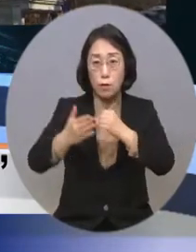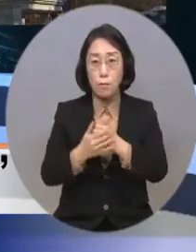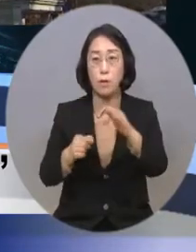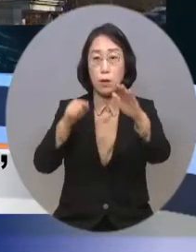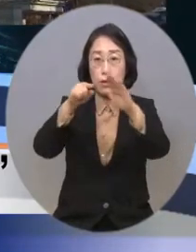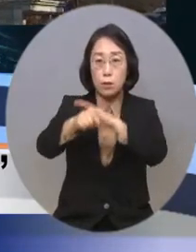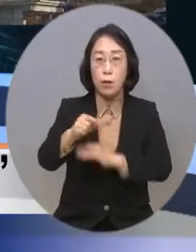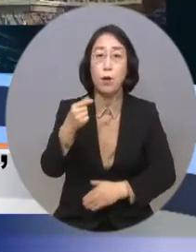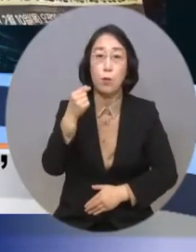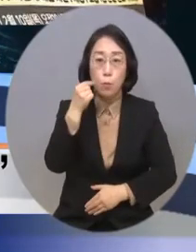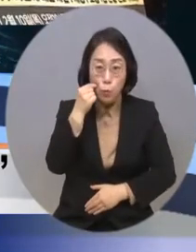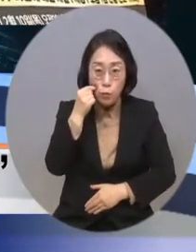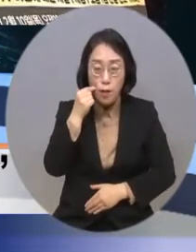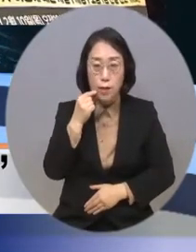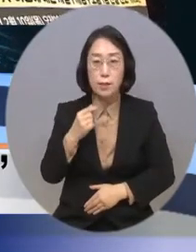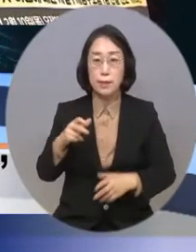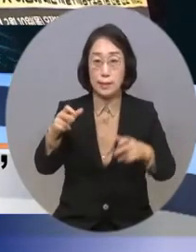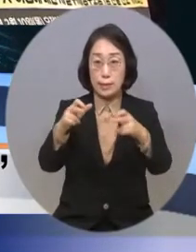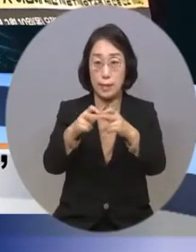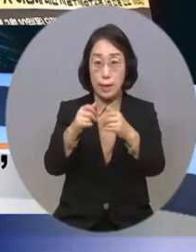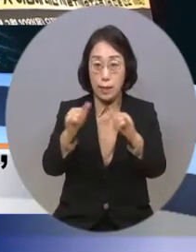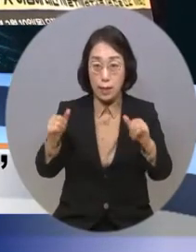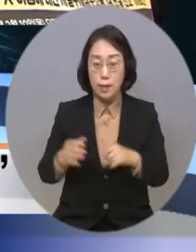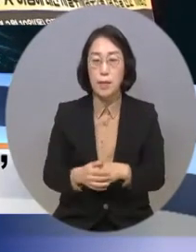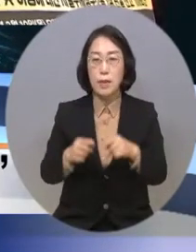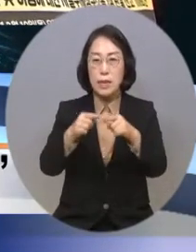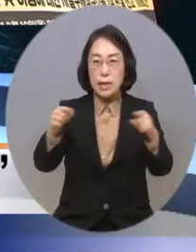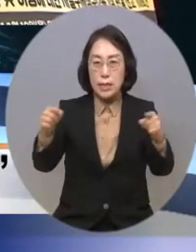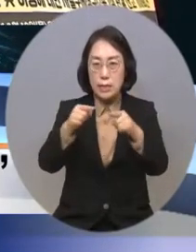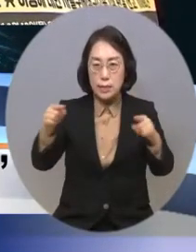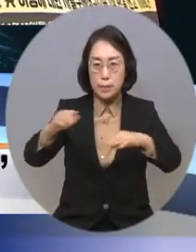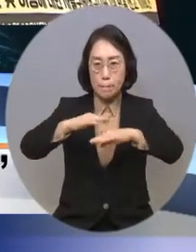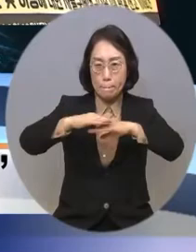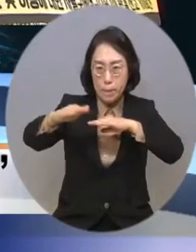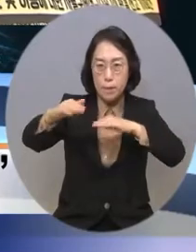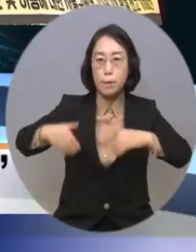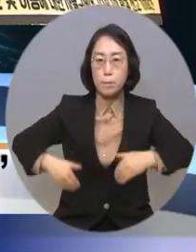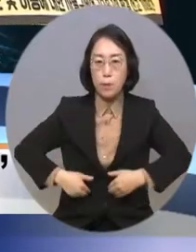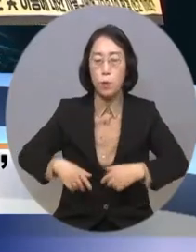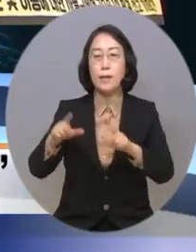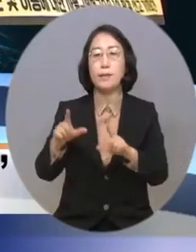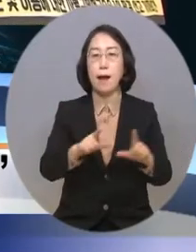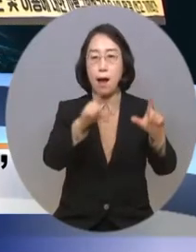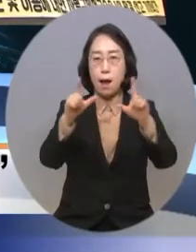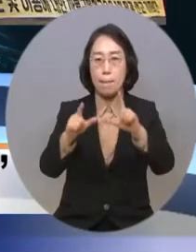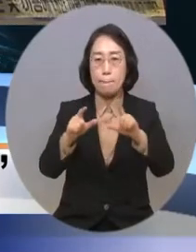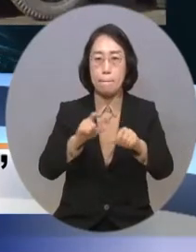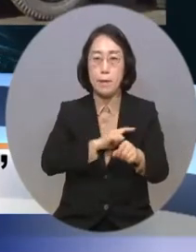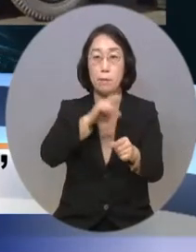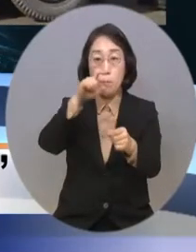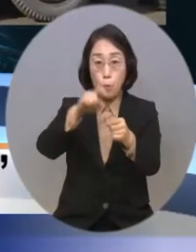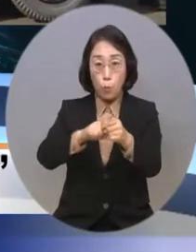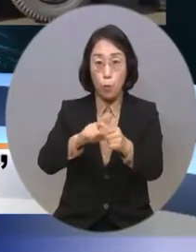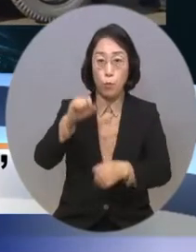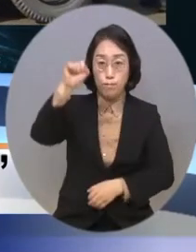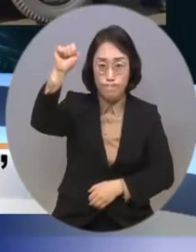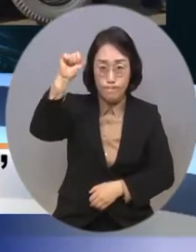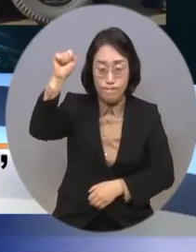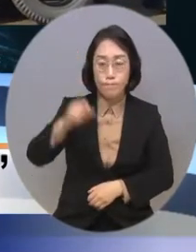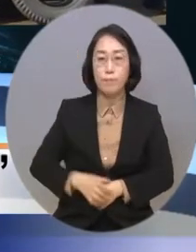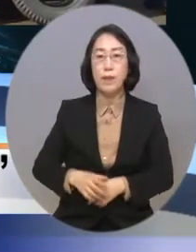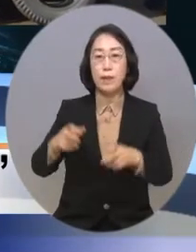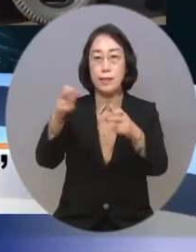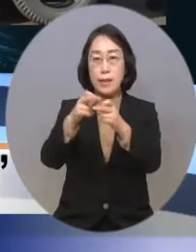어려웠던 장애인들이 1층이 있는 삶을 외쳐왔는데요. 법원이 편의점을 이용하는 장애인과 같은 이동약자를